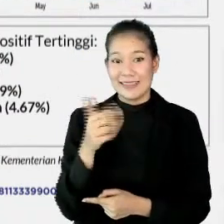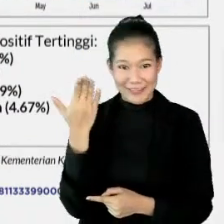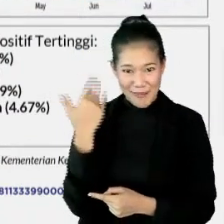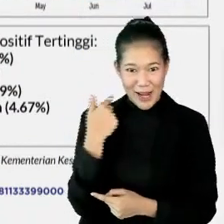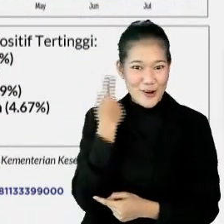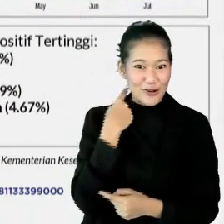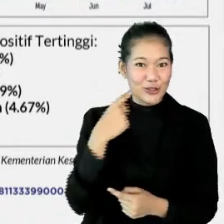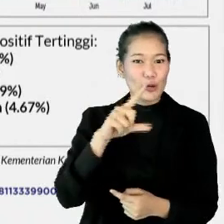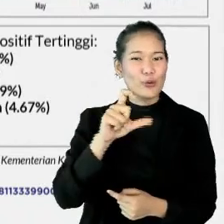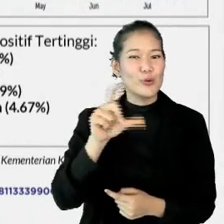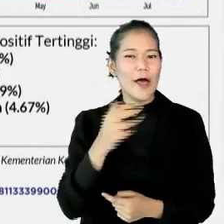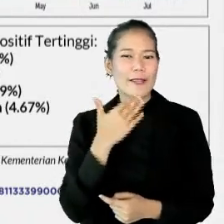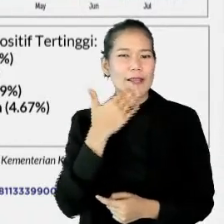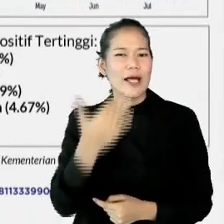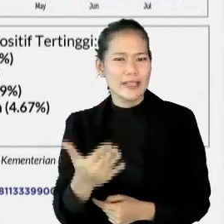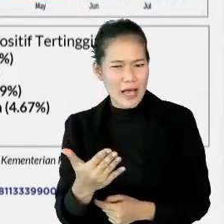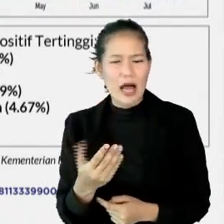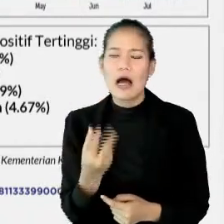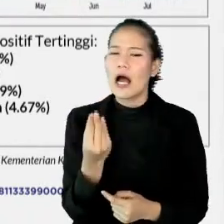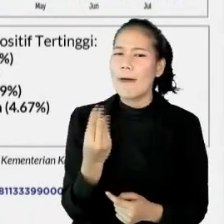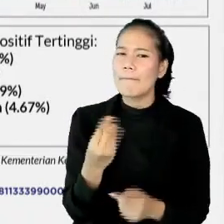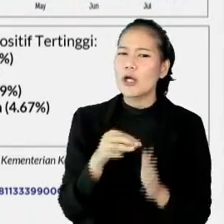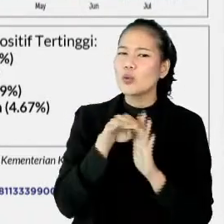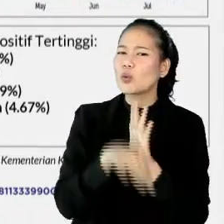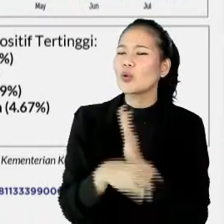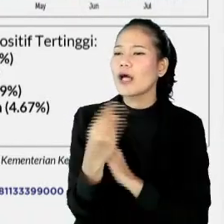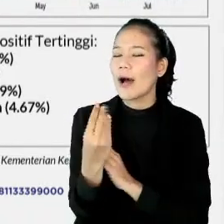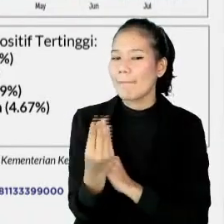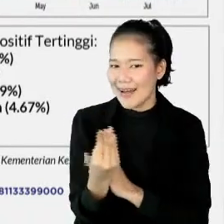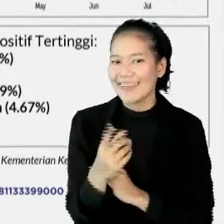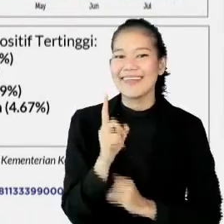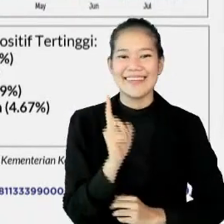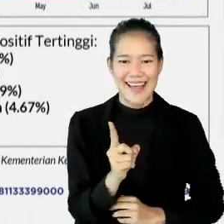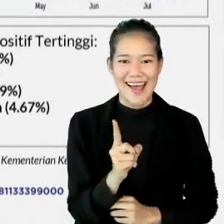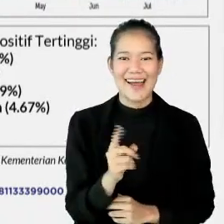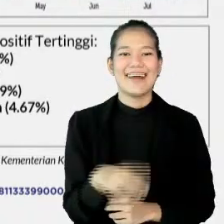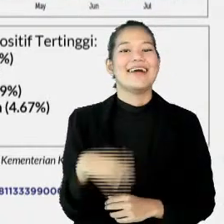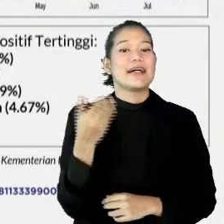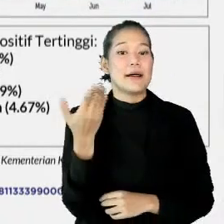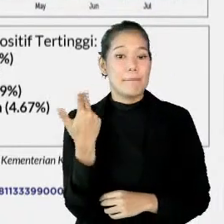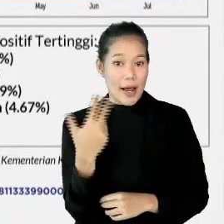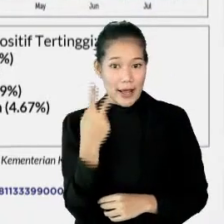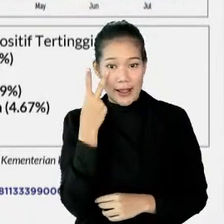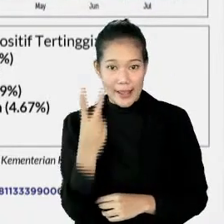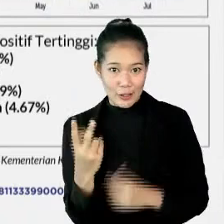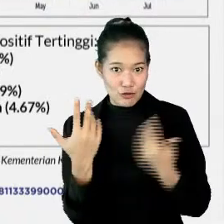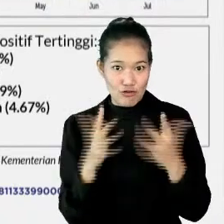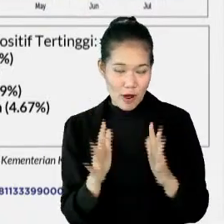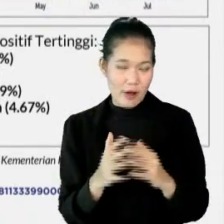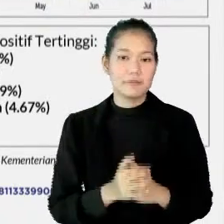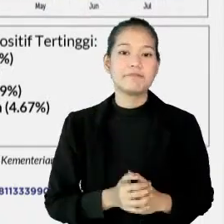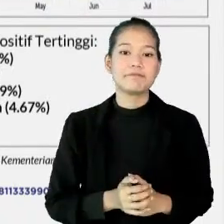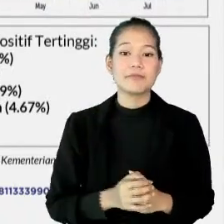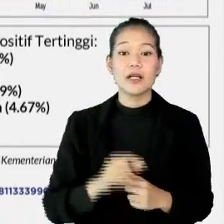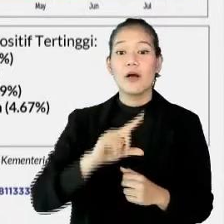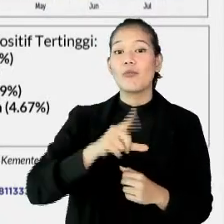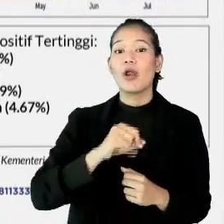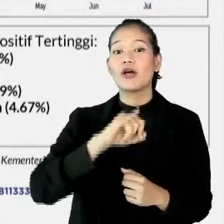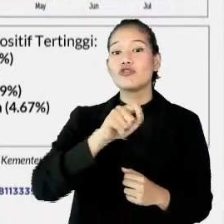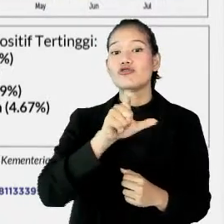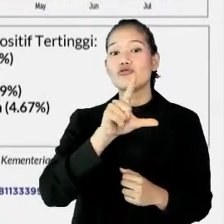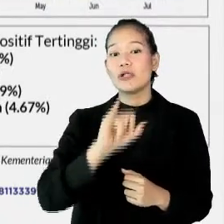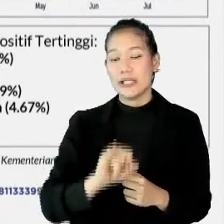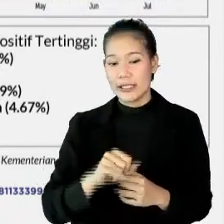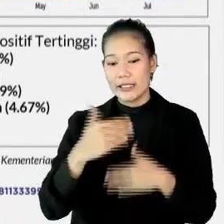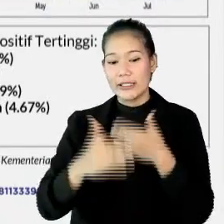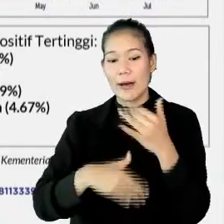kemarin nanya, kapan nih kira-kira sudah mulai turun gitu ya. Jadi kita kemarin sudah melihat bahwa di bulan Juli sampai